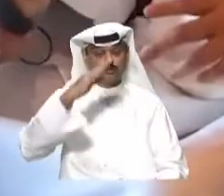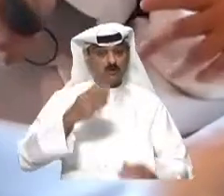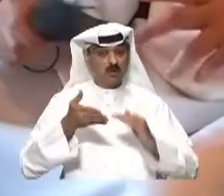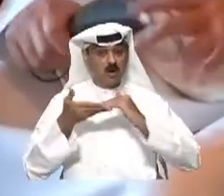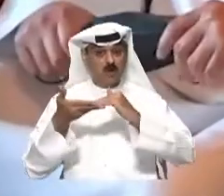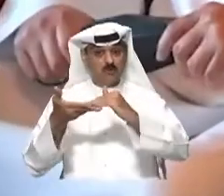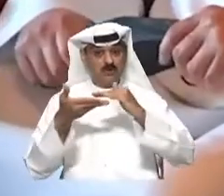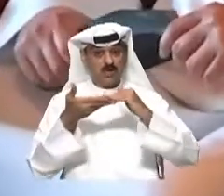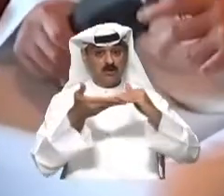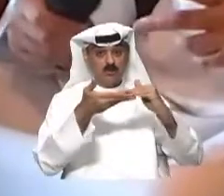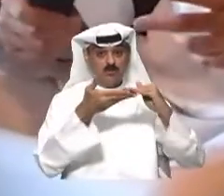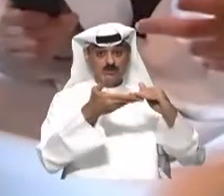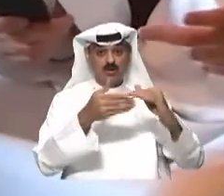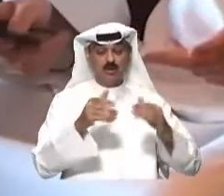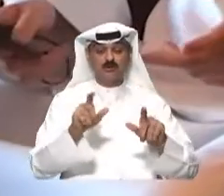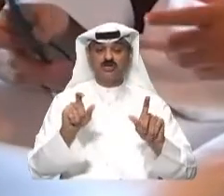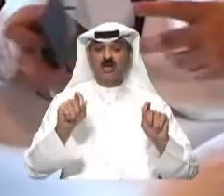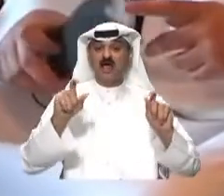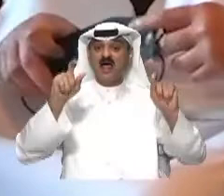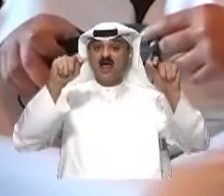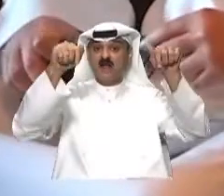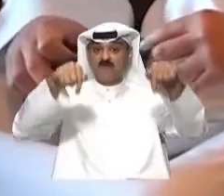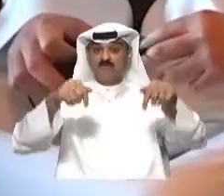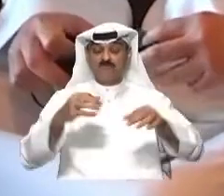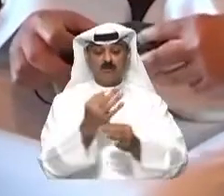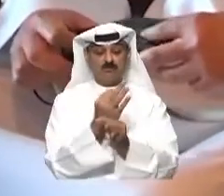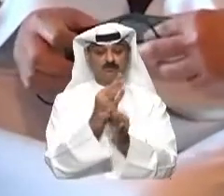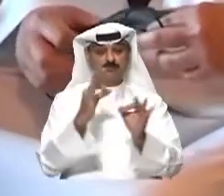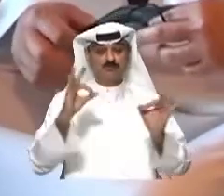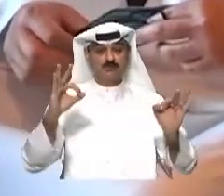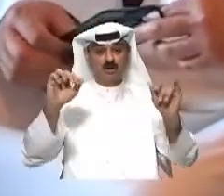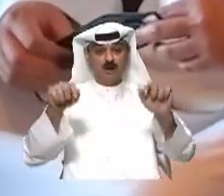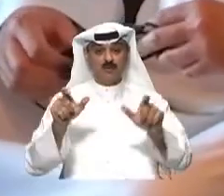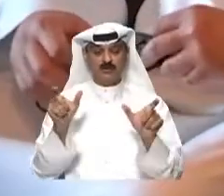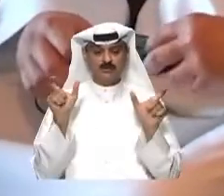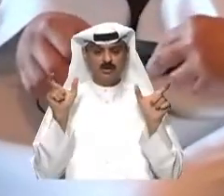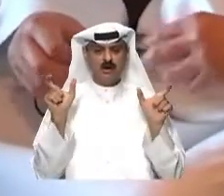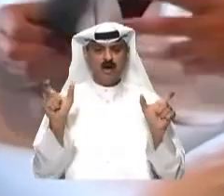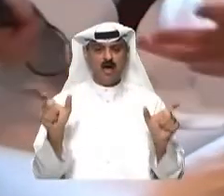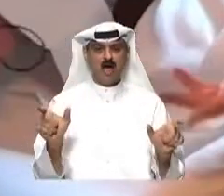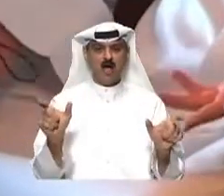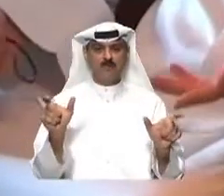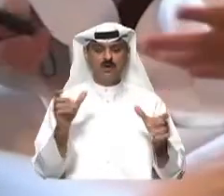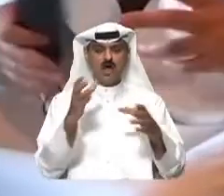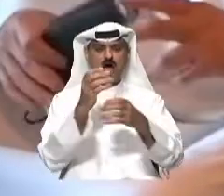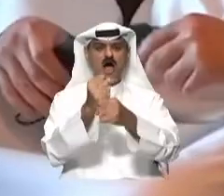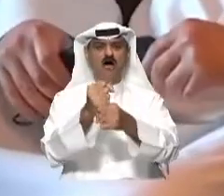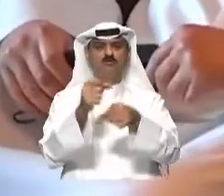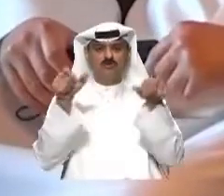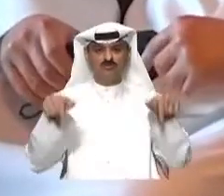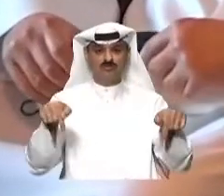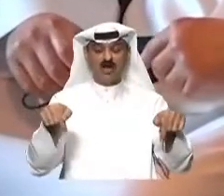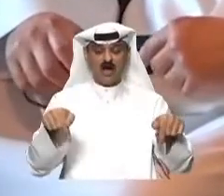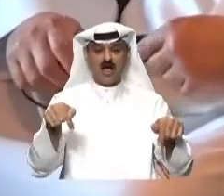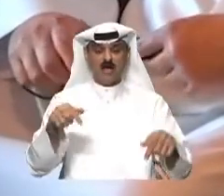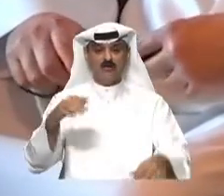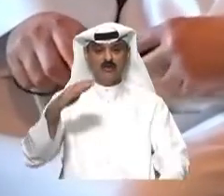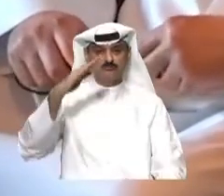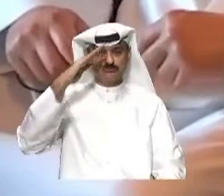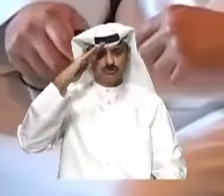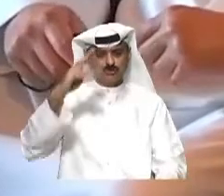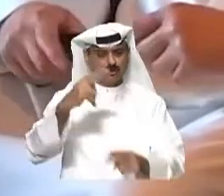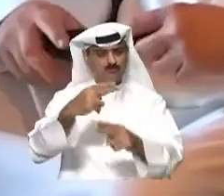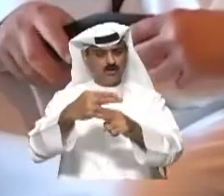في هذه الجائحة، واللي دائما يقومون بدورهم بحفظ الأمن والأمان لهذا